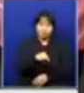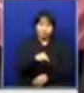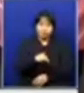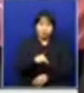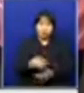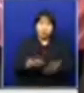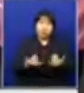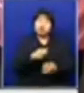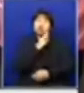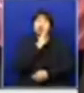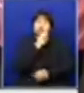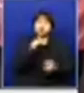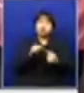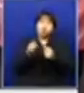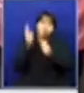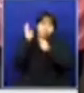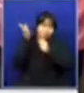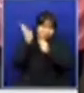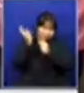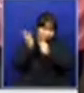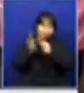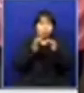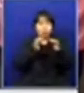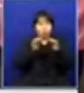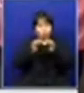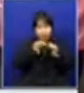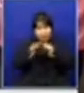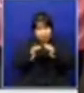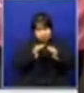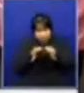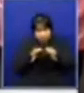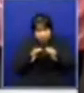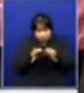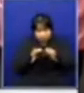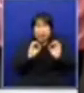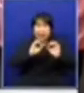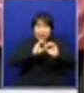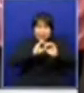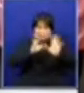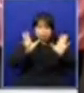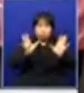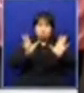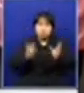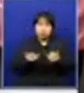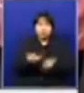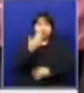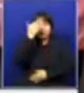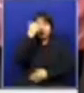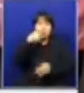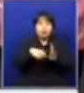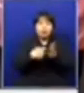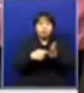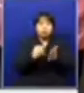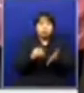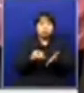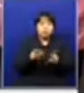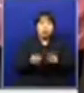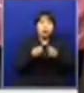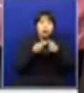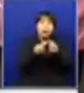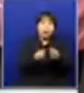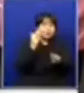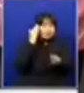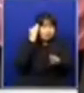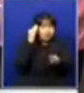ายหรือการชี้แจงสะท้อนให้เห็นจะเห็นว่าทำไมพวกเราถึงสะท้อนให้ท่านเห็น